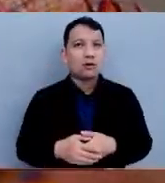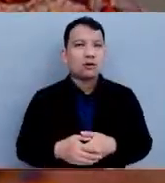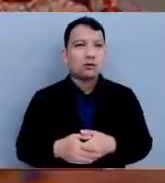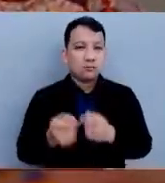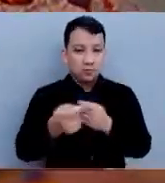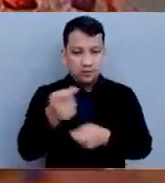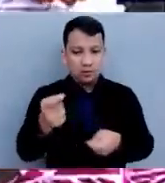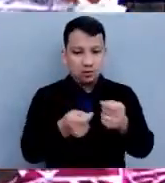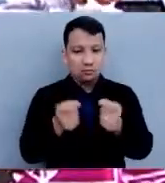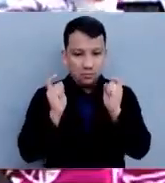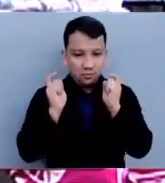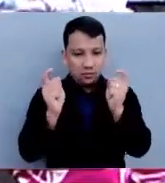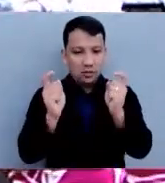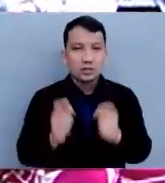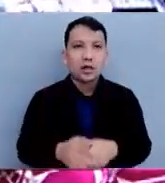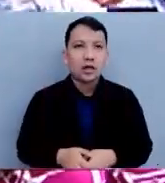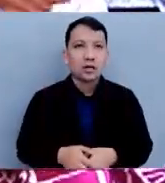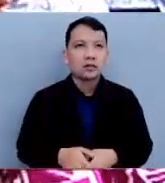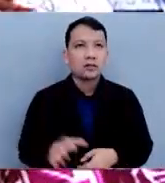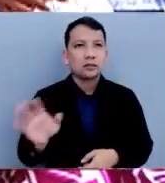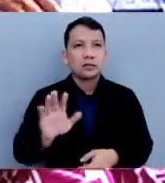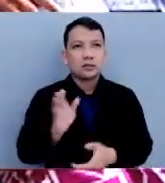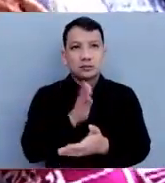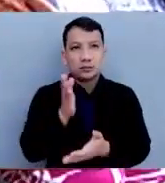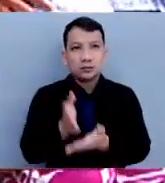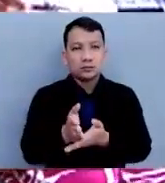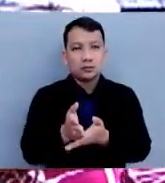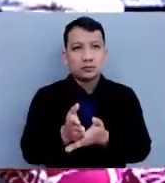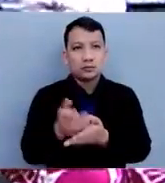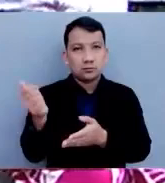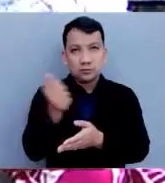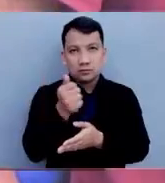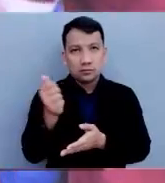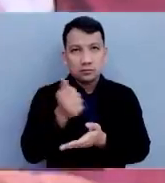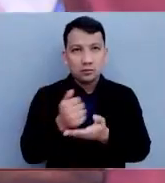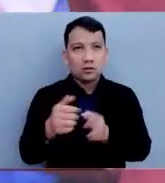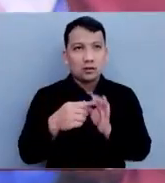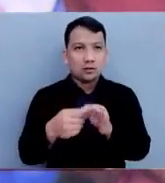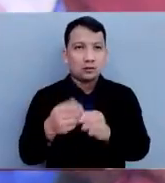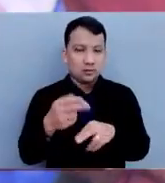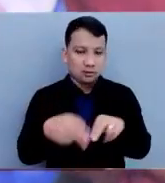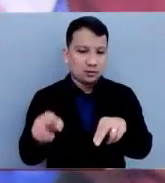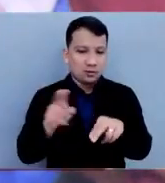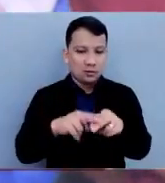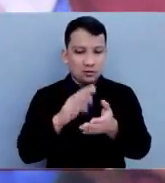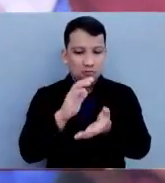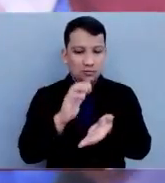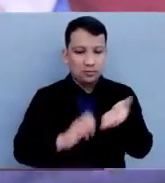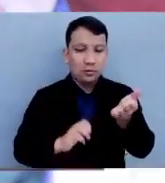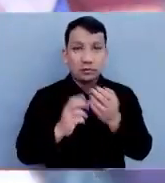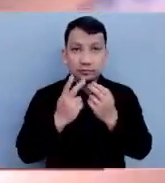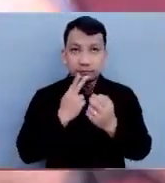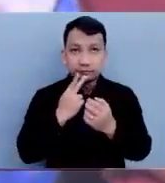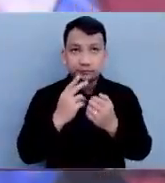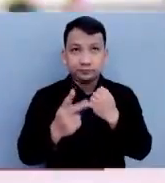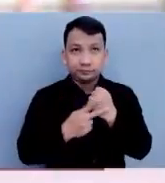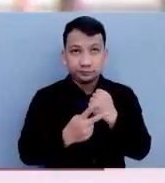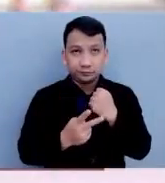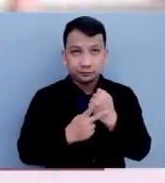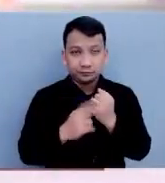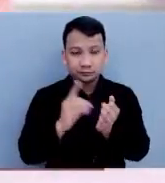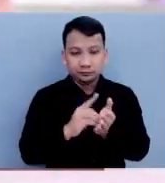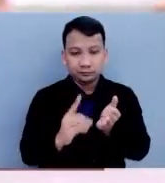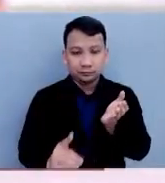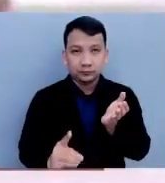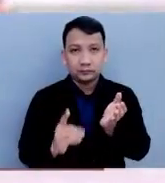pag online. Hindi na nga kailangan gumasto sa transportasyon, dagdag menos pa ang senior citizen discount. Ayon